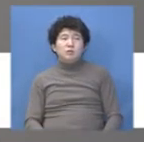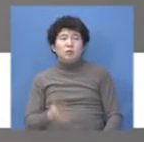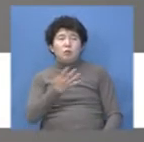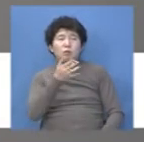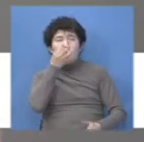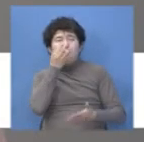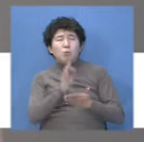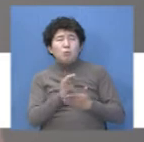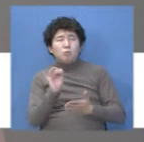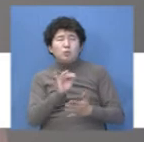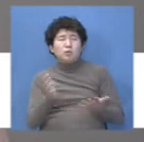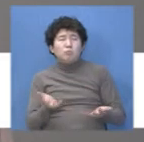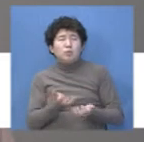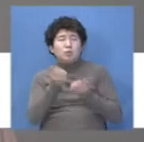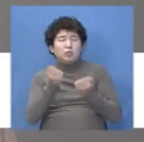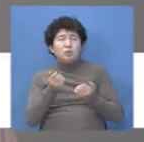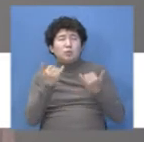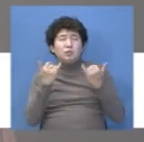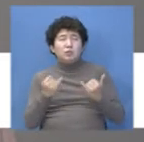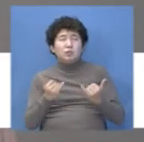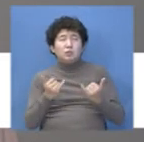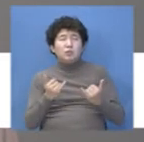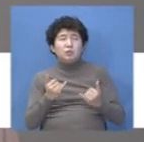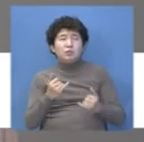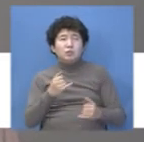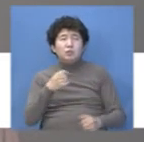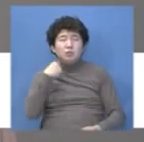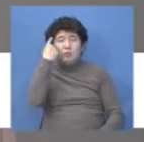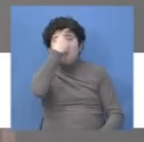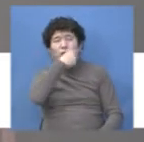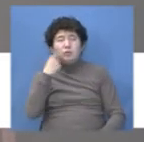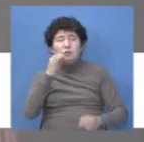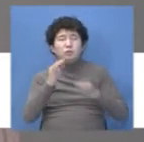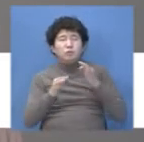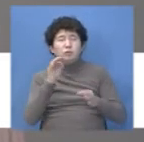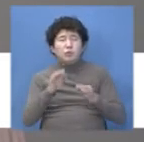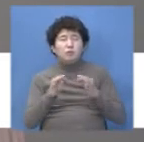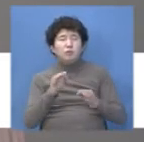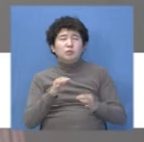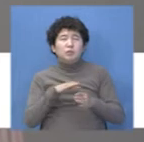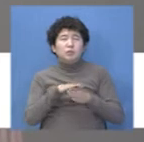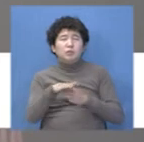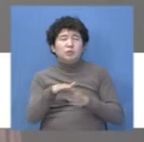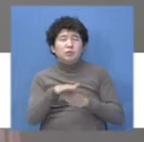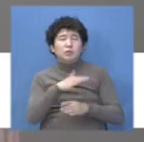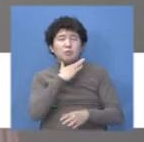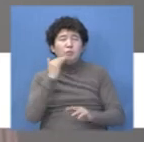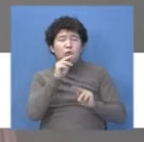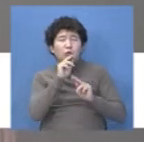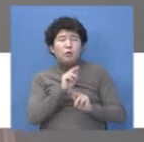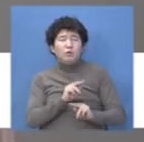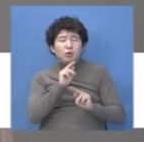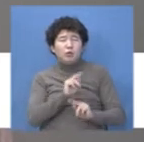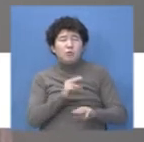опыт и поддержку. В настоящее время у частных судебных приставов очень много работы, и работа эта сложная. Нам нужна